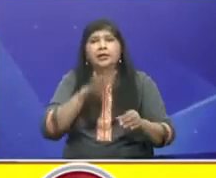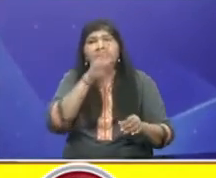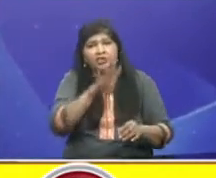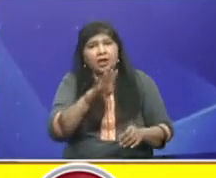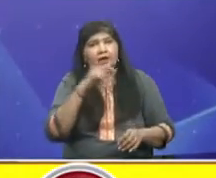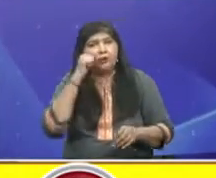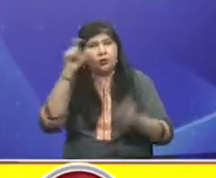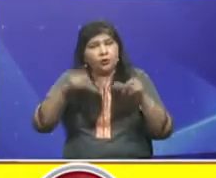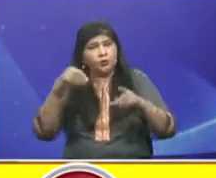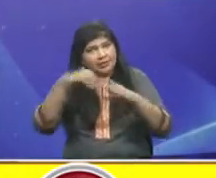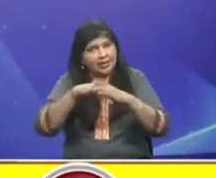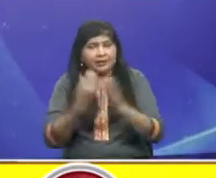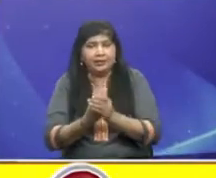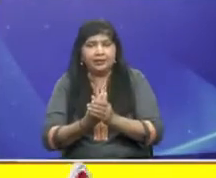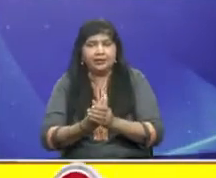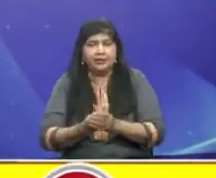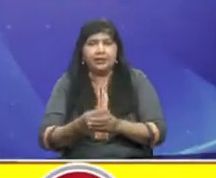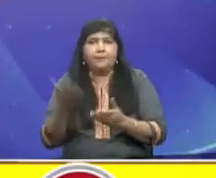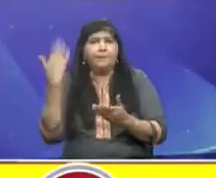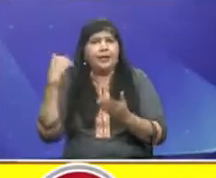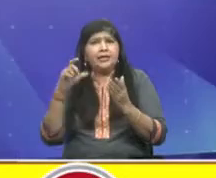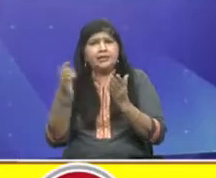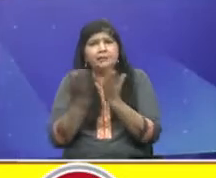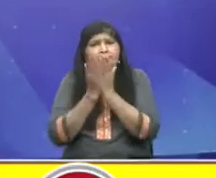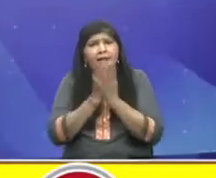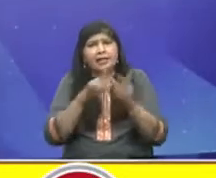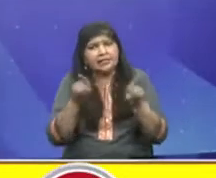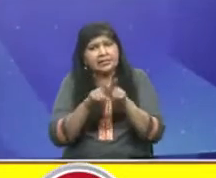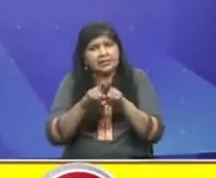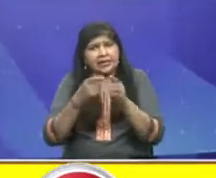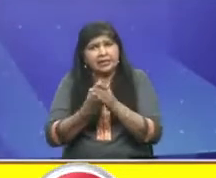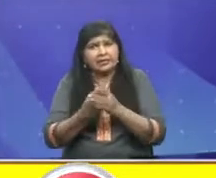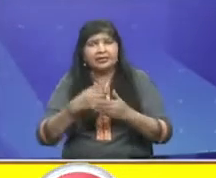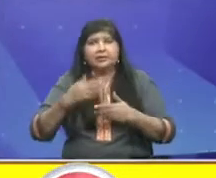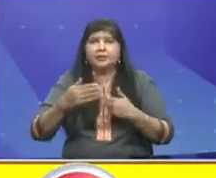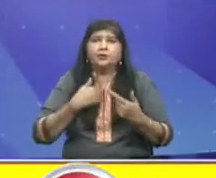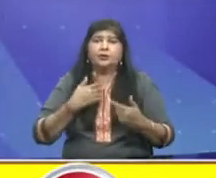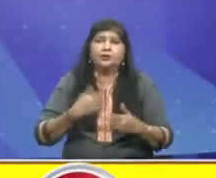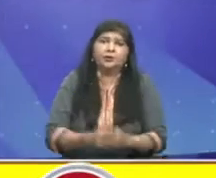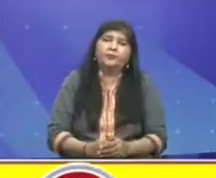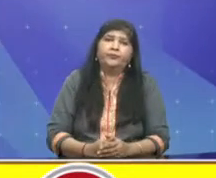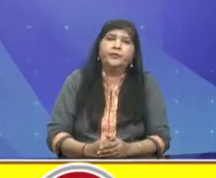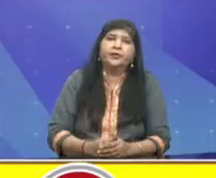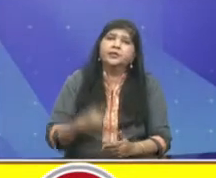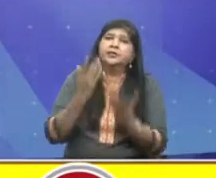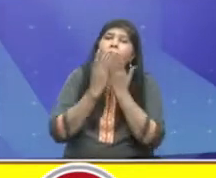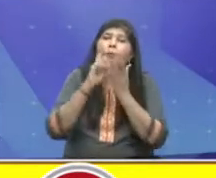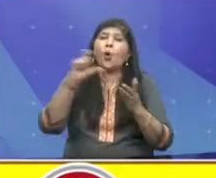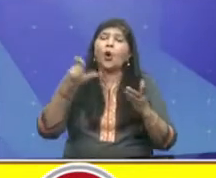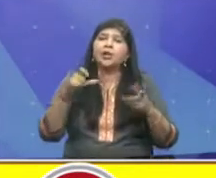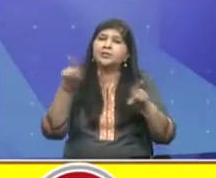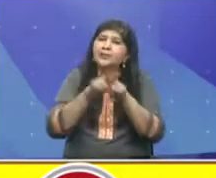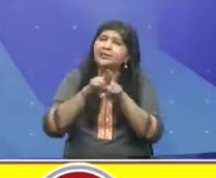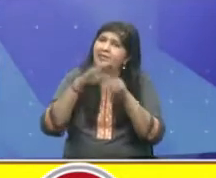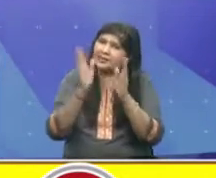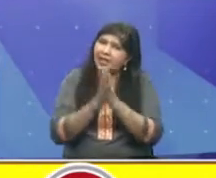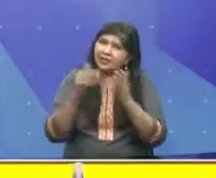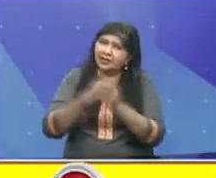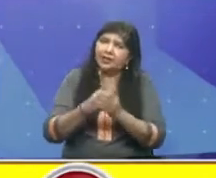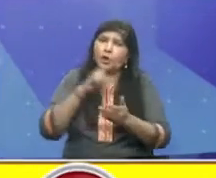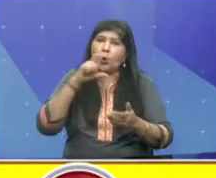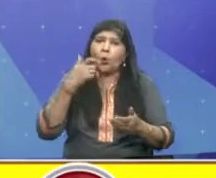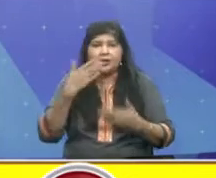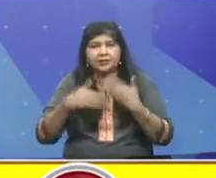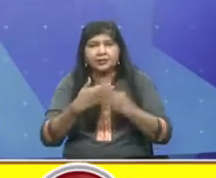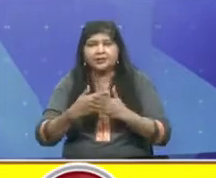4 लोग हैं सर। और चारों पहले साथ में ही पढ़ते थे और उसी में से आपको एक विचार आया आगे बढ़ने का? हाँ जी, हाँ जी, हम कॉलेज में ही थे, तो कॉलेज